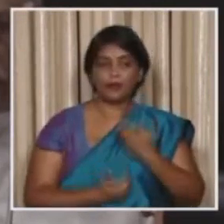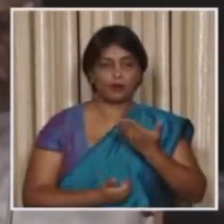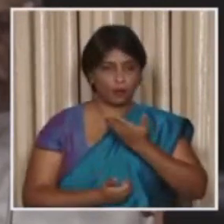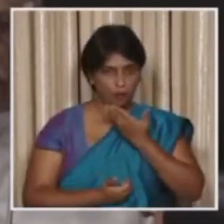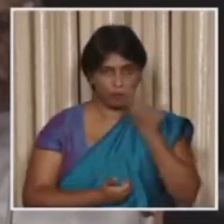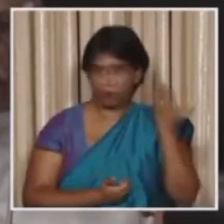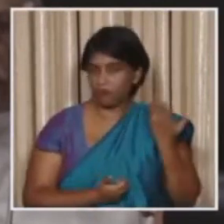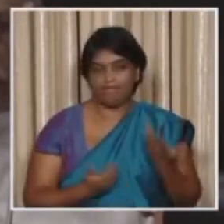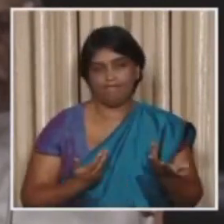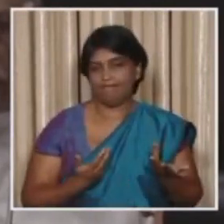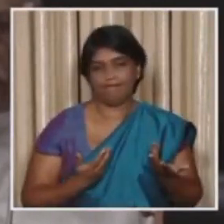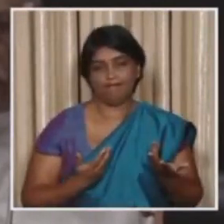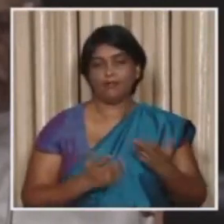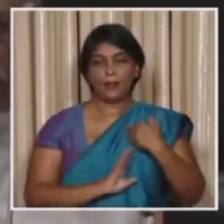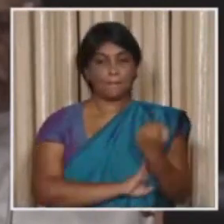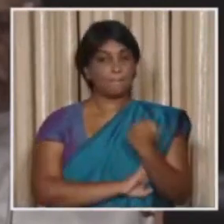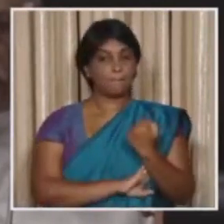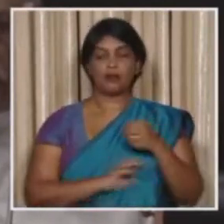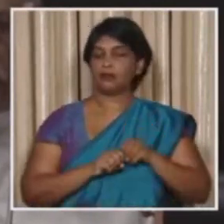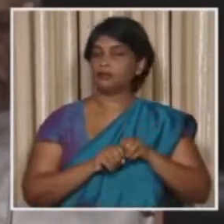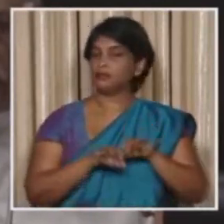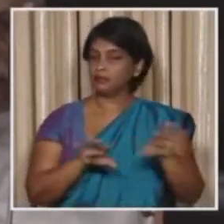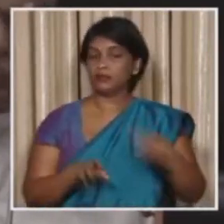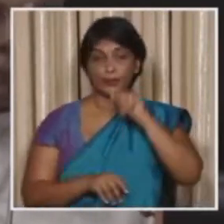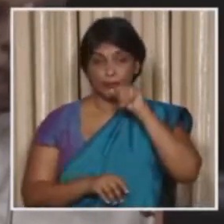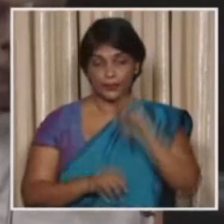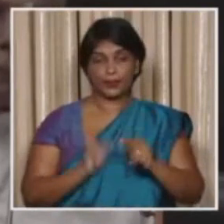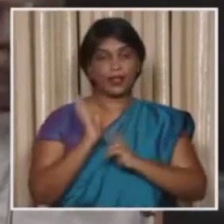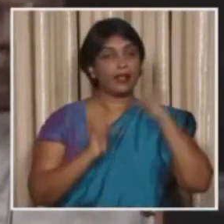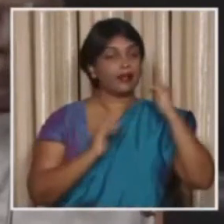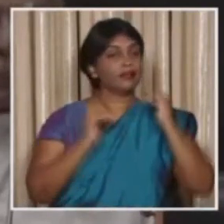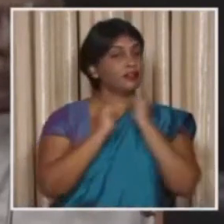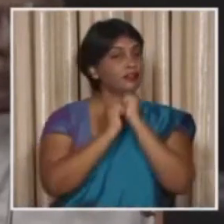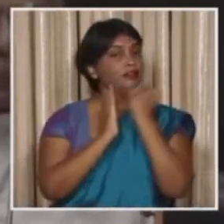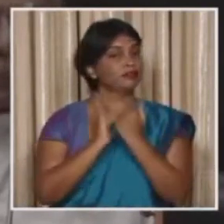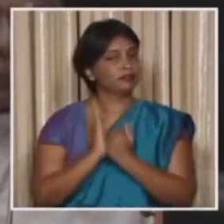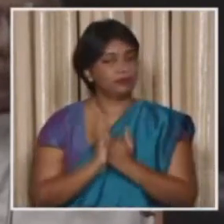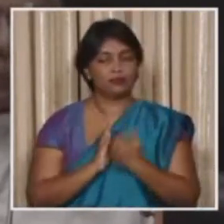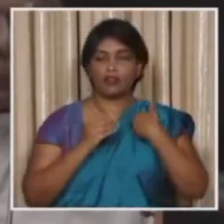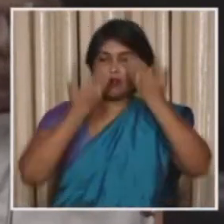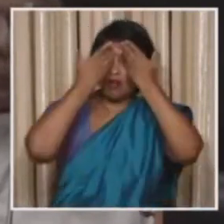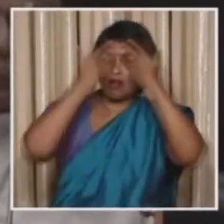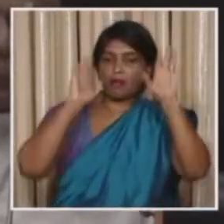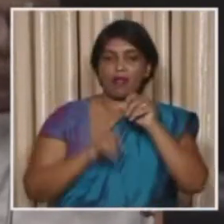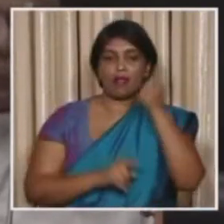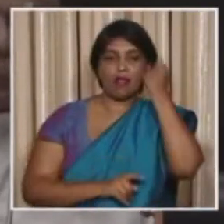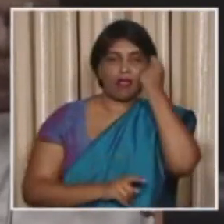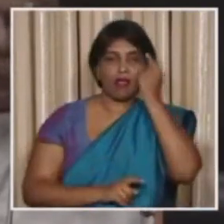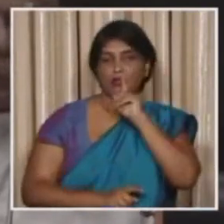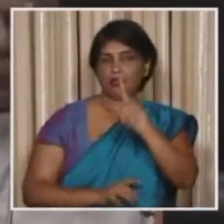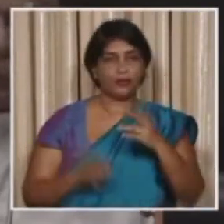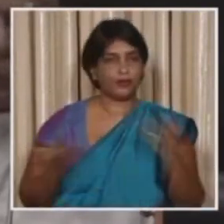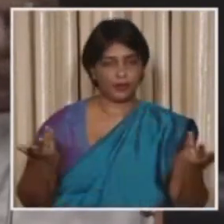கமக் லெபுனே நெஹே பலே விமத்திகத கிரீமே நிஷ்டித ஜாதிக வெடபிலியலக் பிலிபந்த விருத்த அதஹஸ் ஏதி இதிர்பத் கருனே